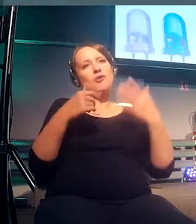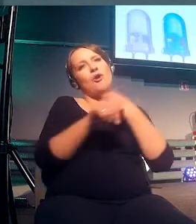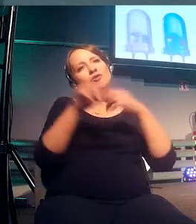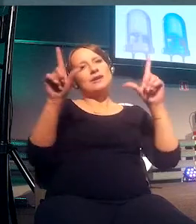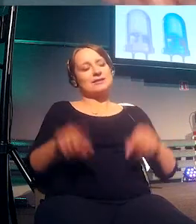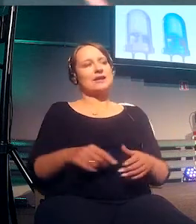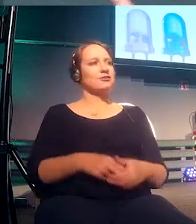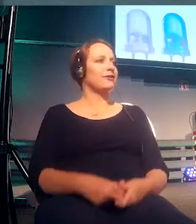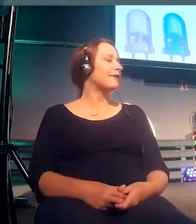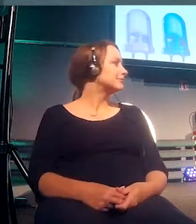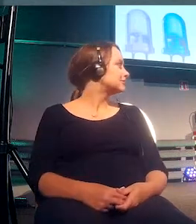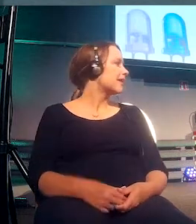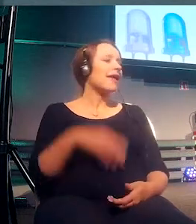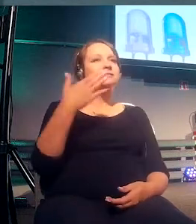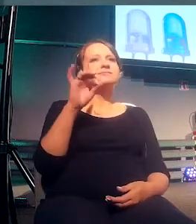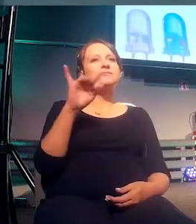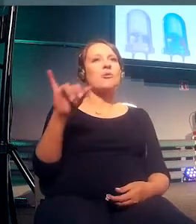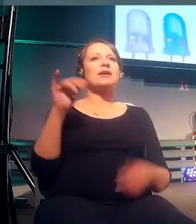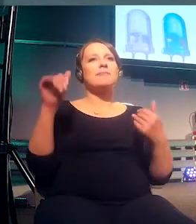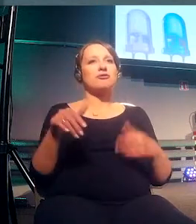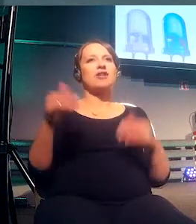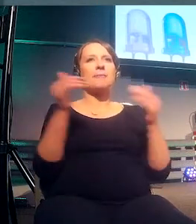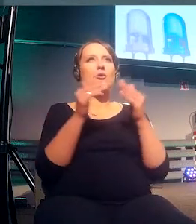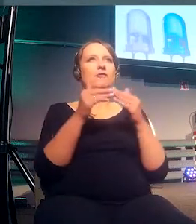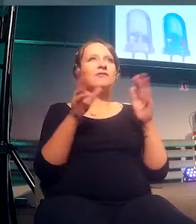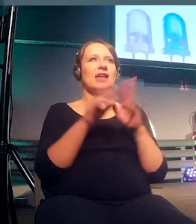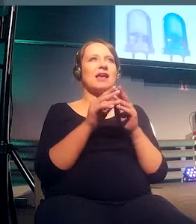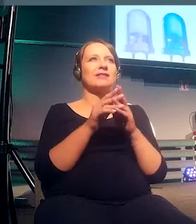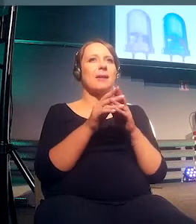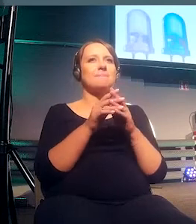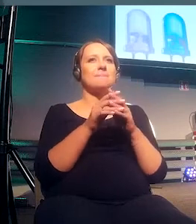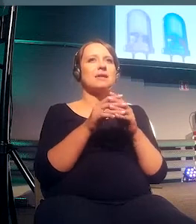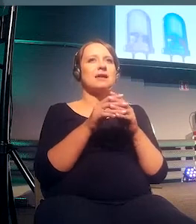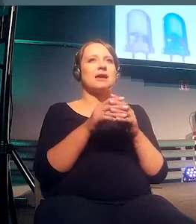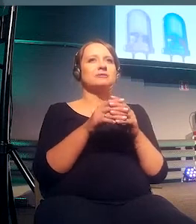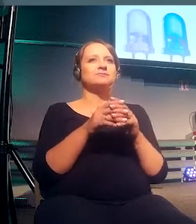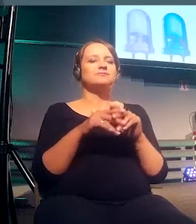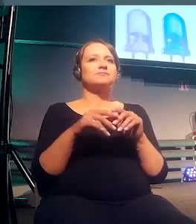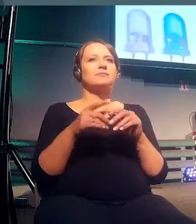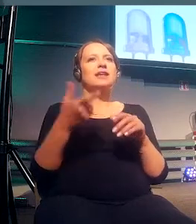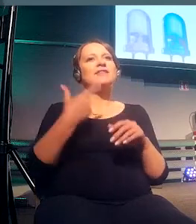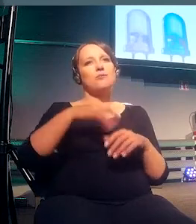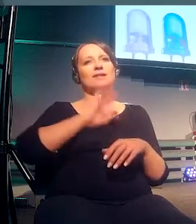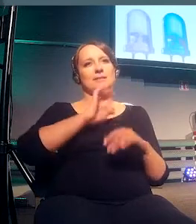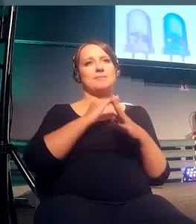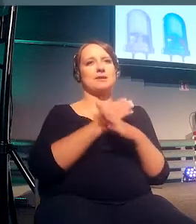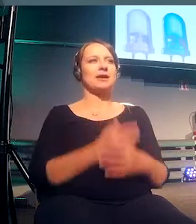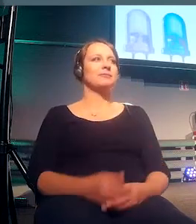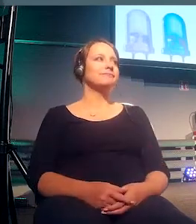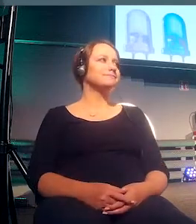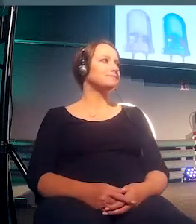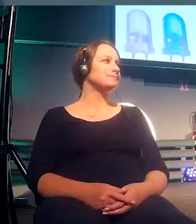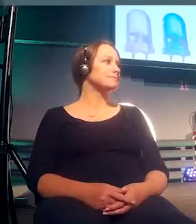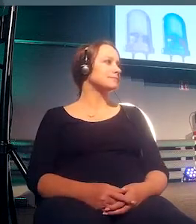brand był wdrażany, Muji można byłoby porównywać z dyskontowymi markami własnymi. I jeżeli chodzi